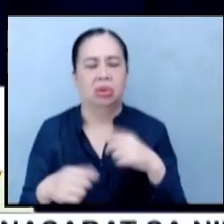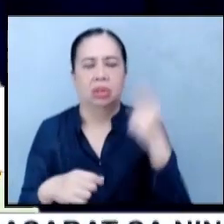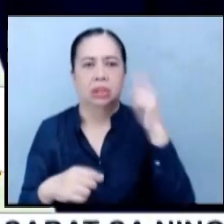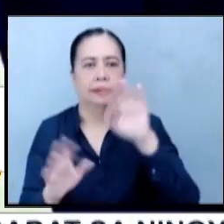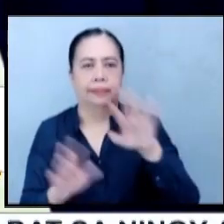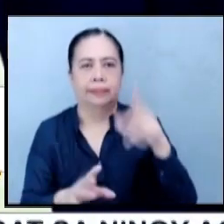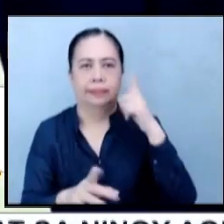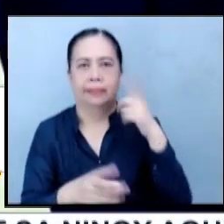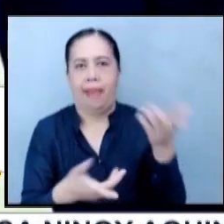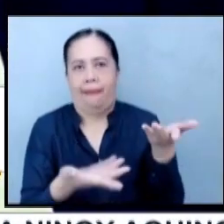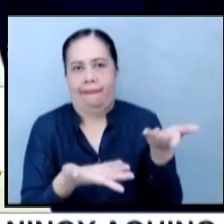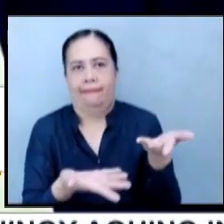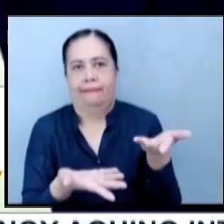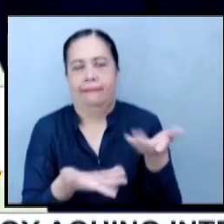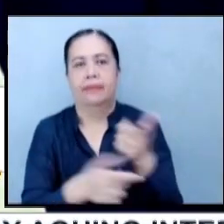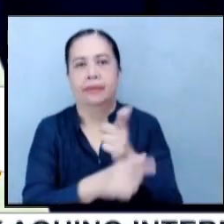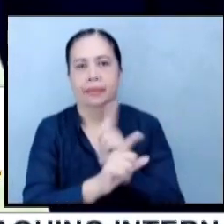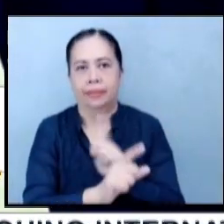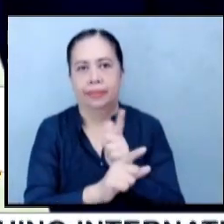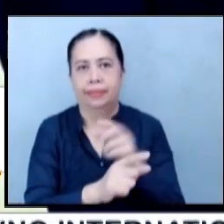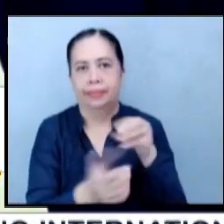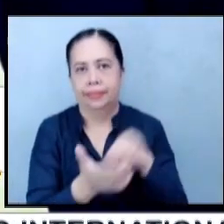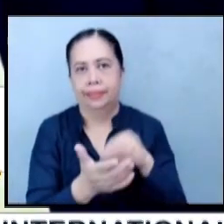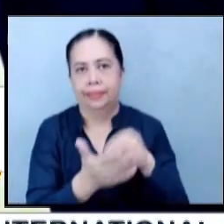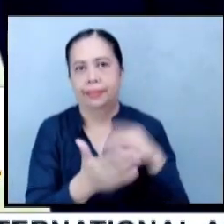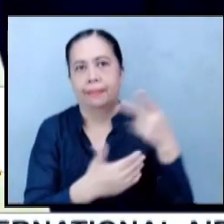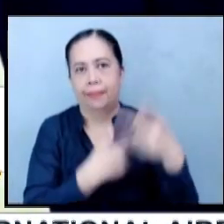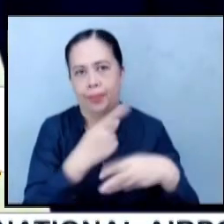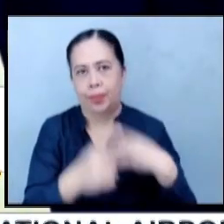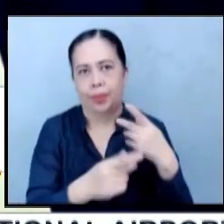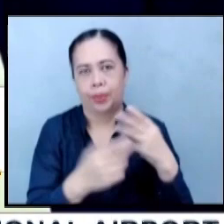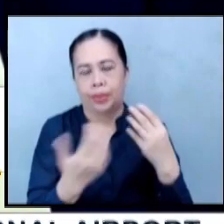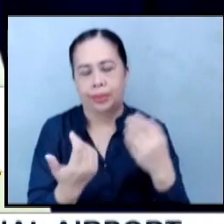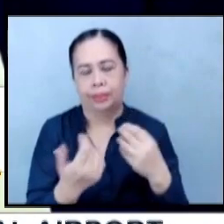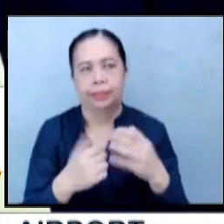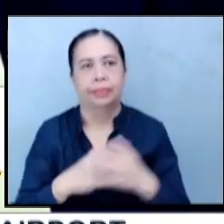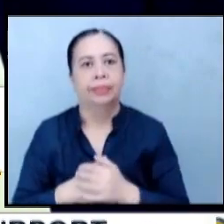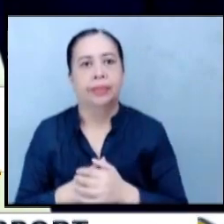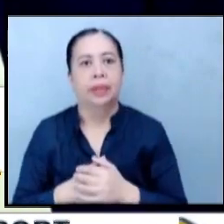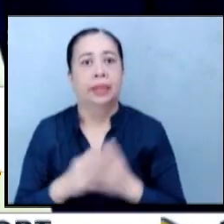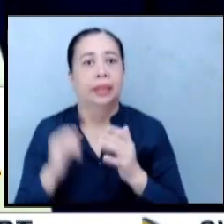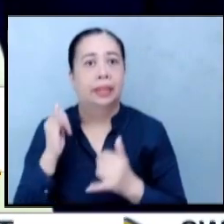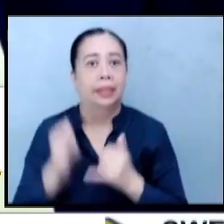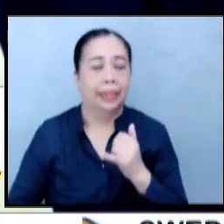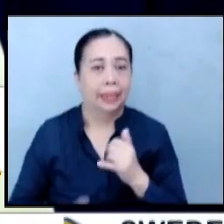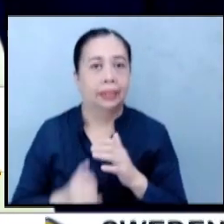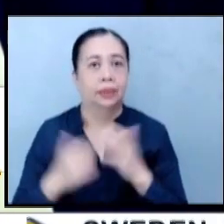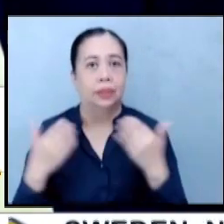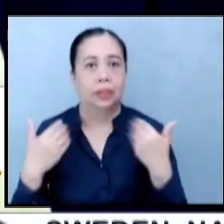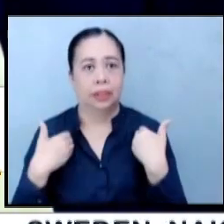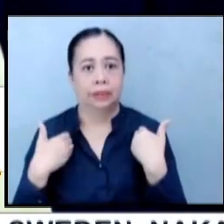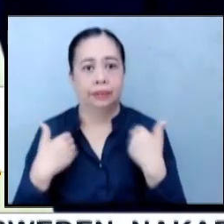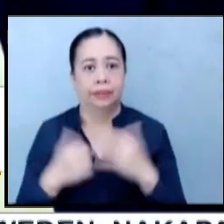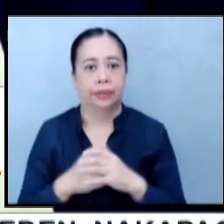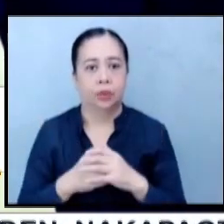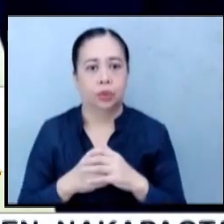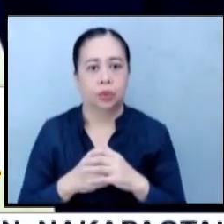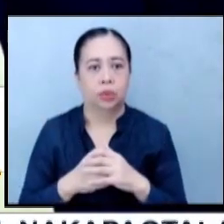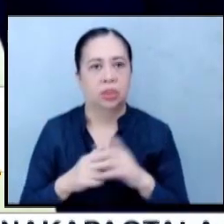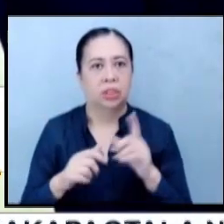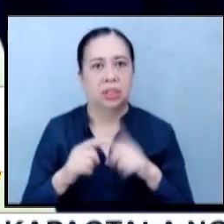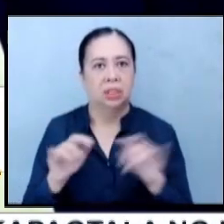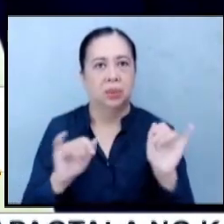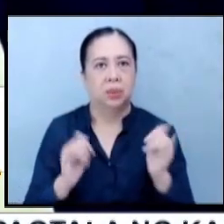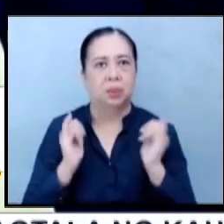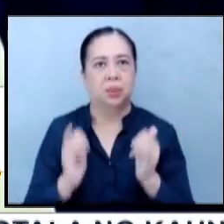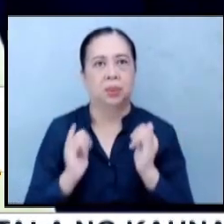nito, pambili niyan. So yung programa na yun. Lastly, we cannot do the same thing over